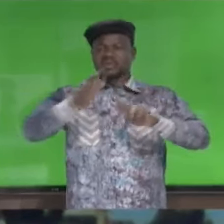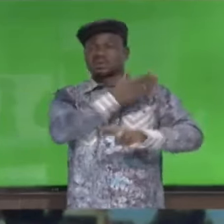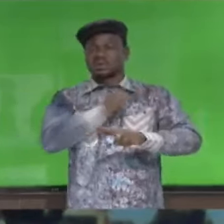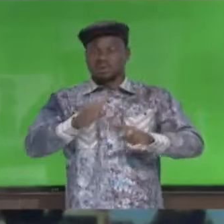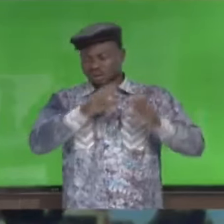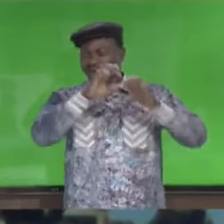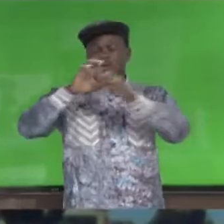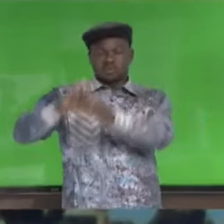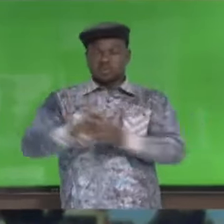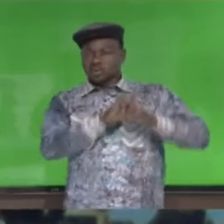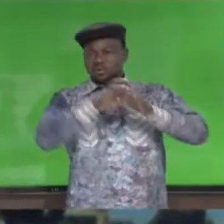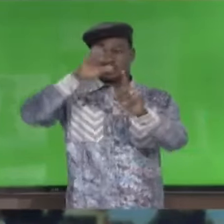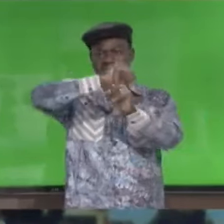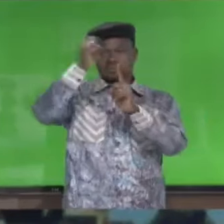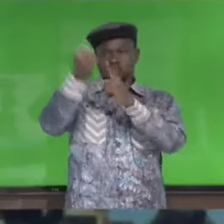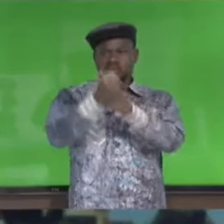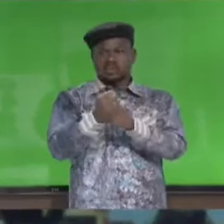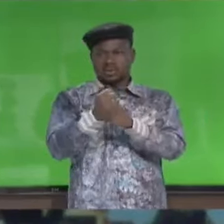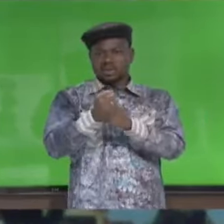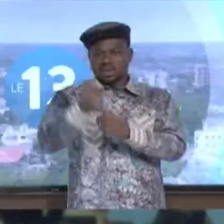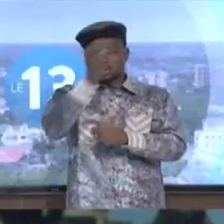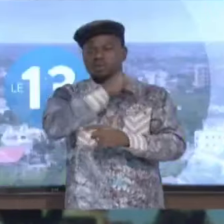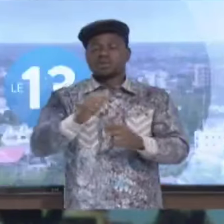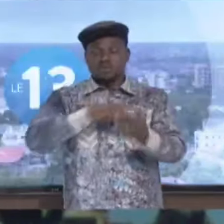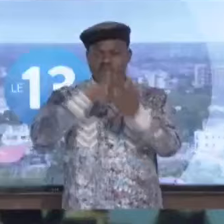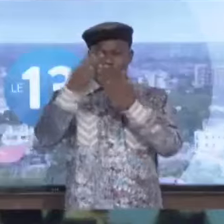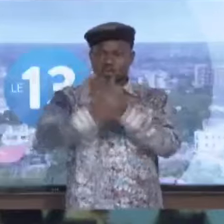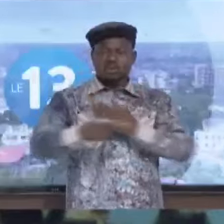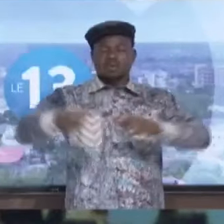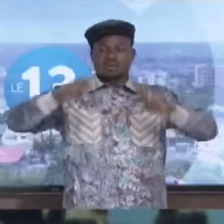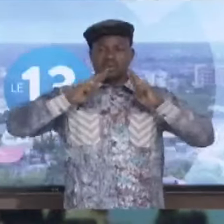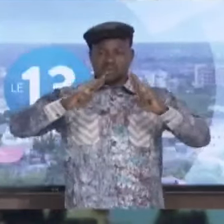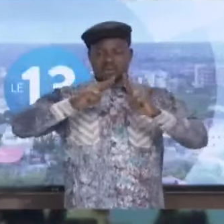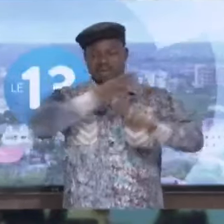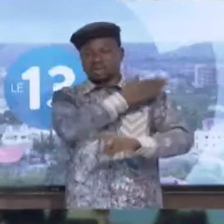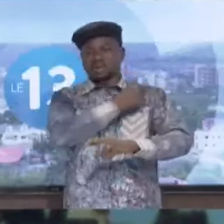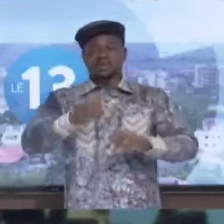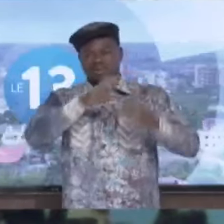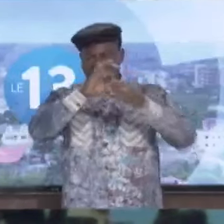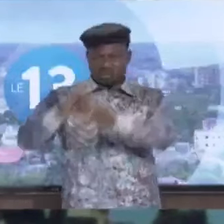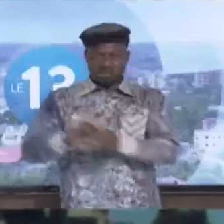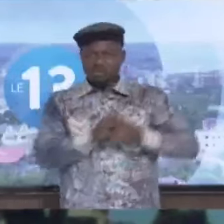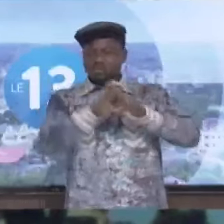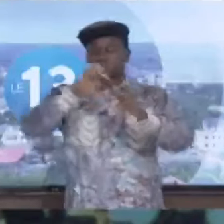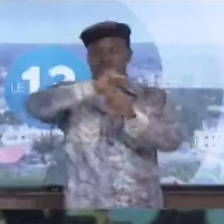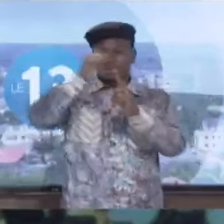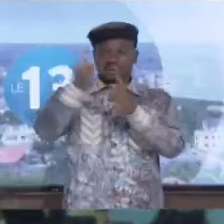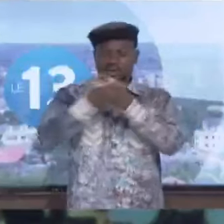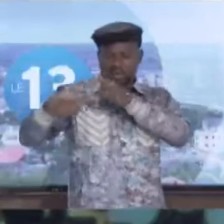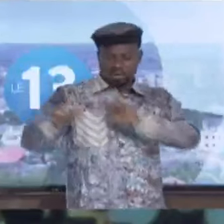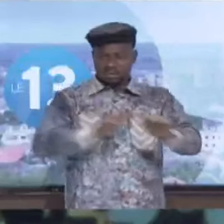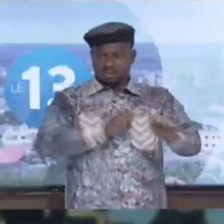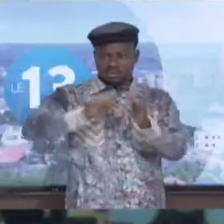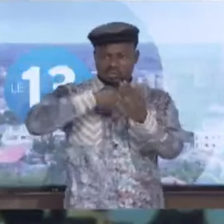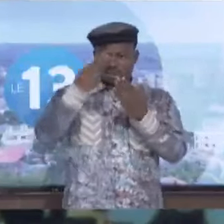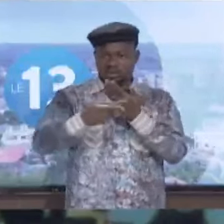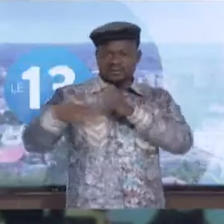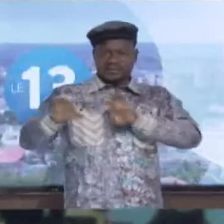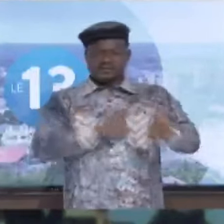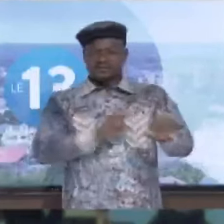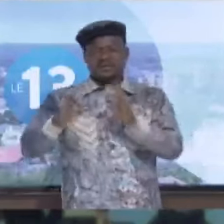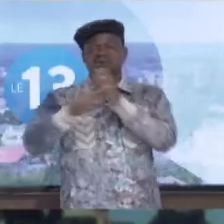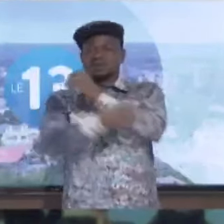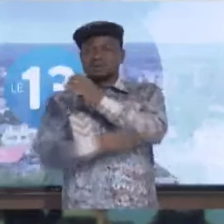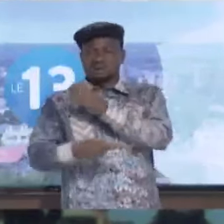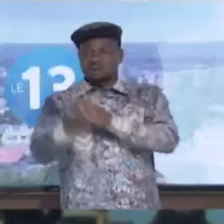la cohésion sociale. Dénommé programme de résilience et de cohésion sociale, les activités du programme ont été menées dans les régions à